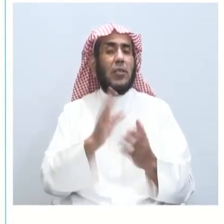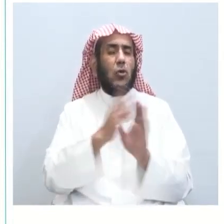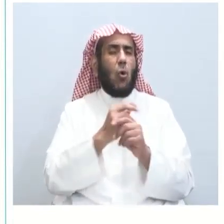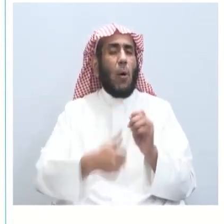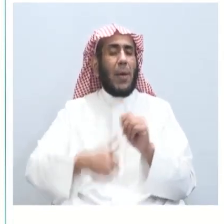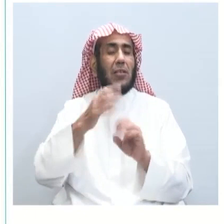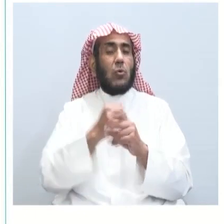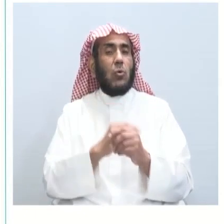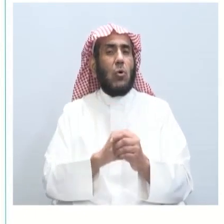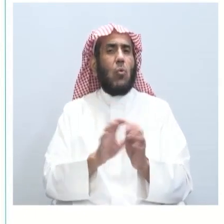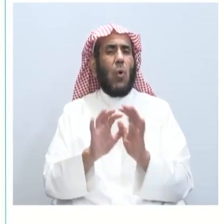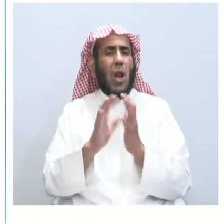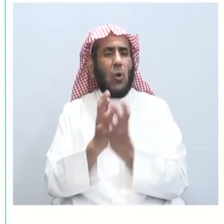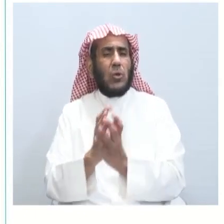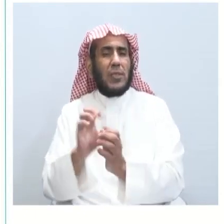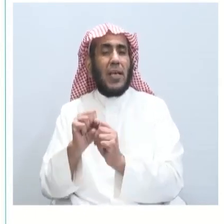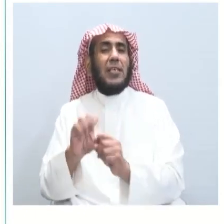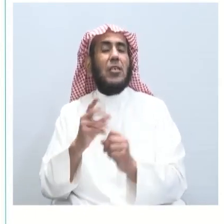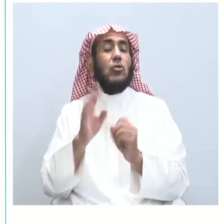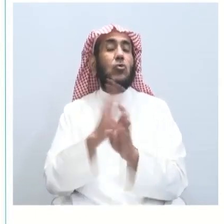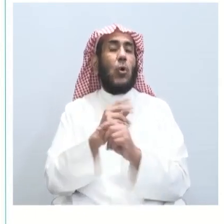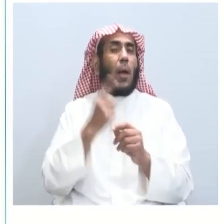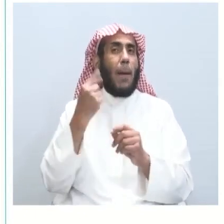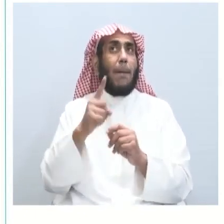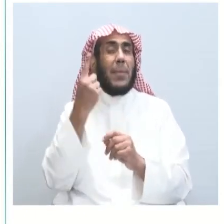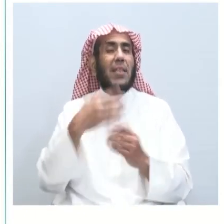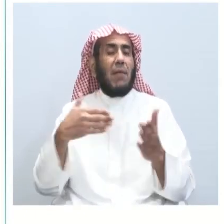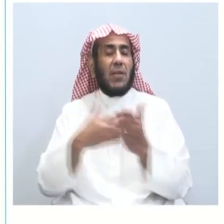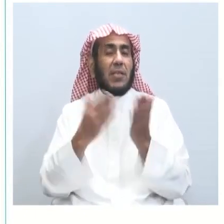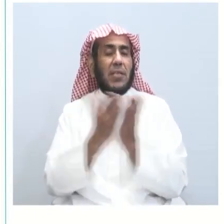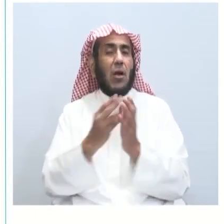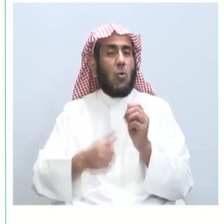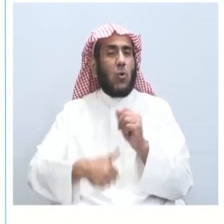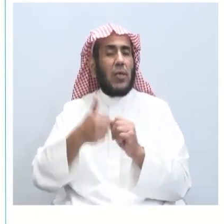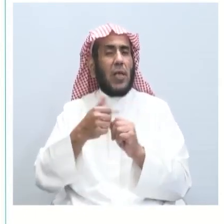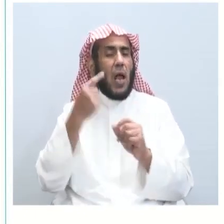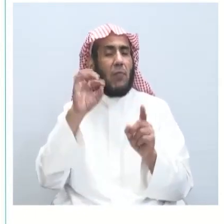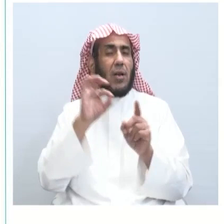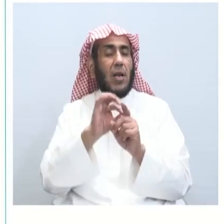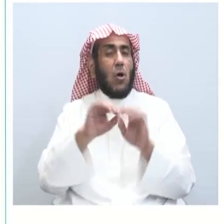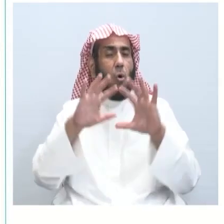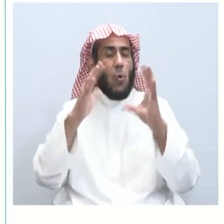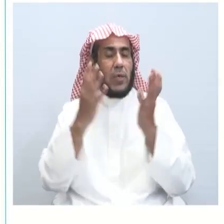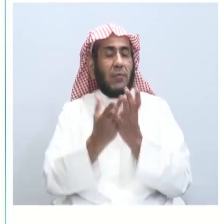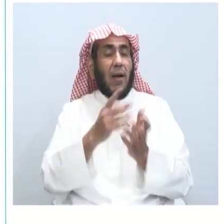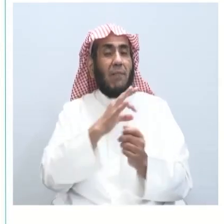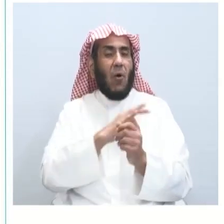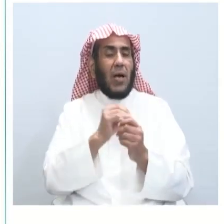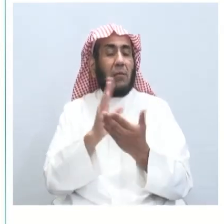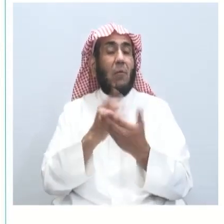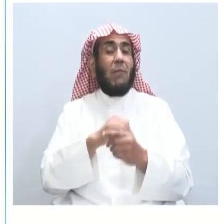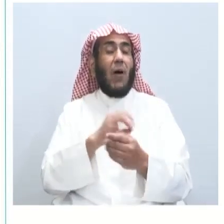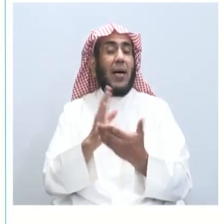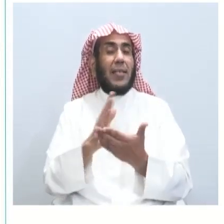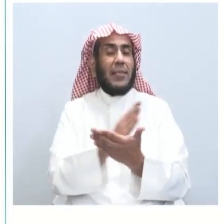السوق والحصه السوقيه باذن الله في نهايه هذا الدرس نكون تعرفنا او وصفنا فوائد وفئات تقسيم